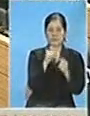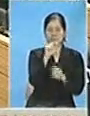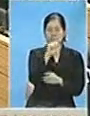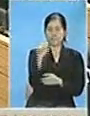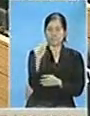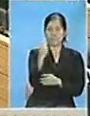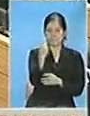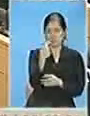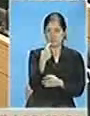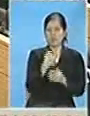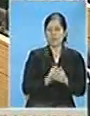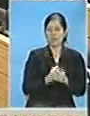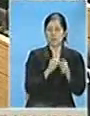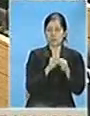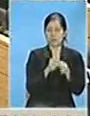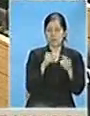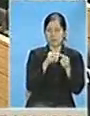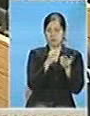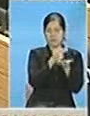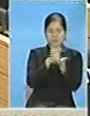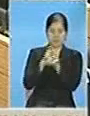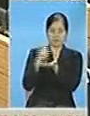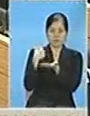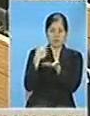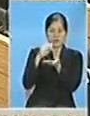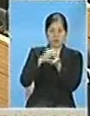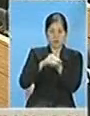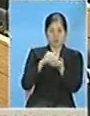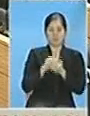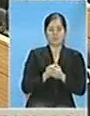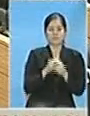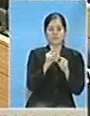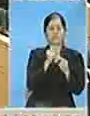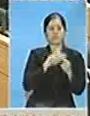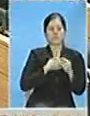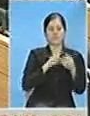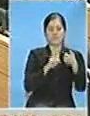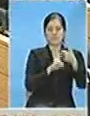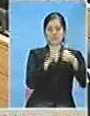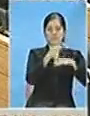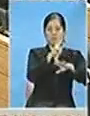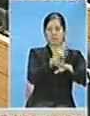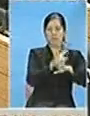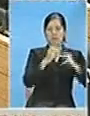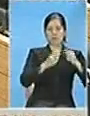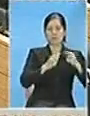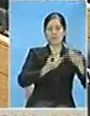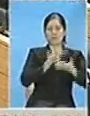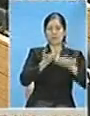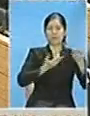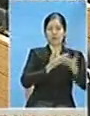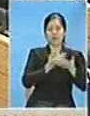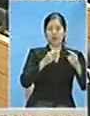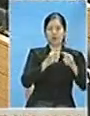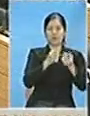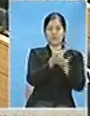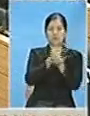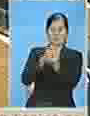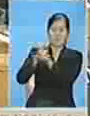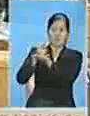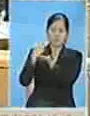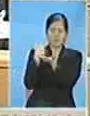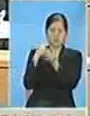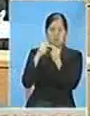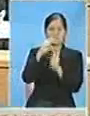ได้พาดพิงกรณีกล้องวงจรปิดผมเป็นรองประธานคณะกรรมการพิจารณาเรื่องนี้ท่านประธานครับที่ท่านบอกว่าซื้อถูกไม่มีทุจริตอะไร